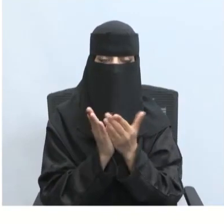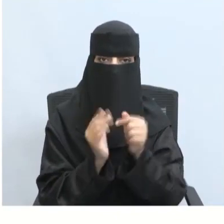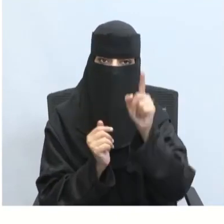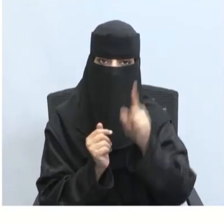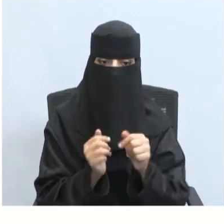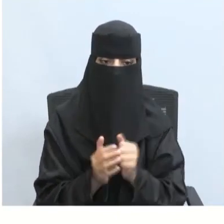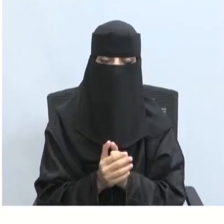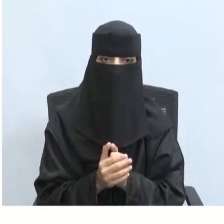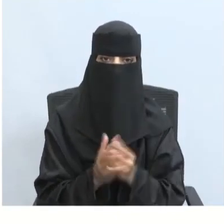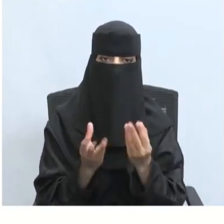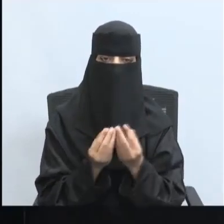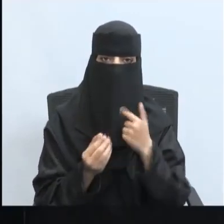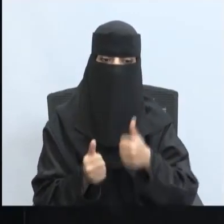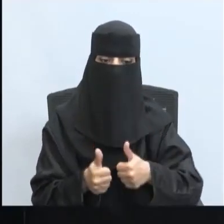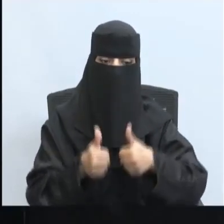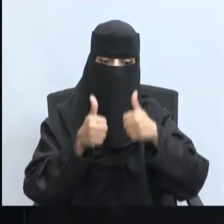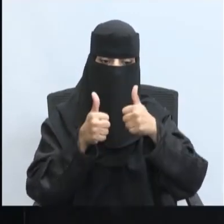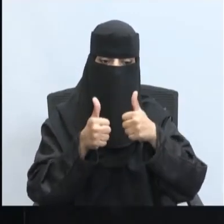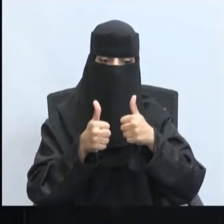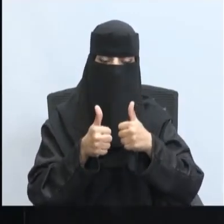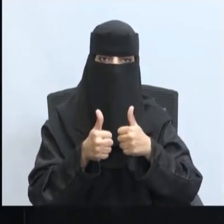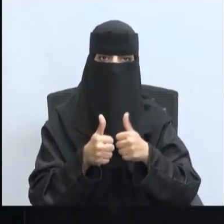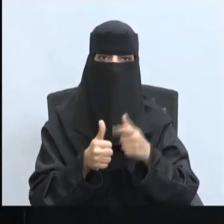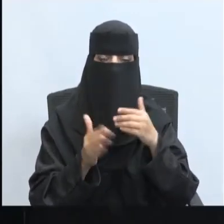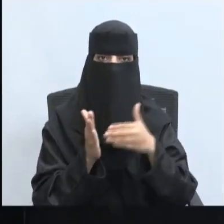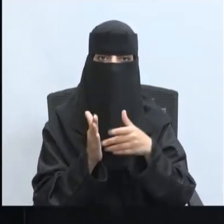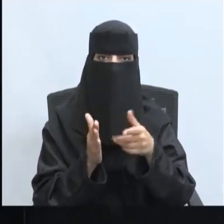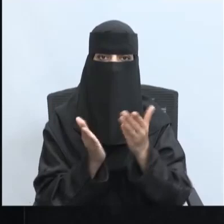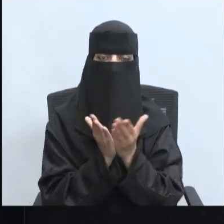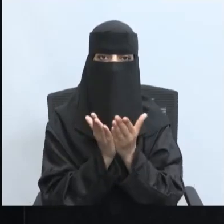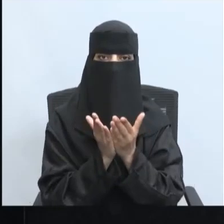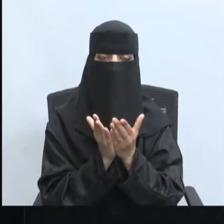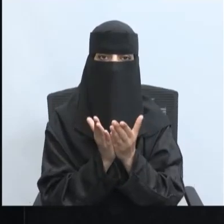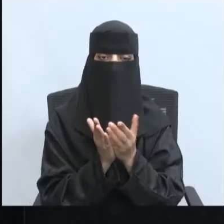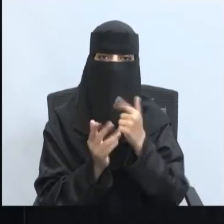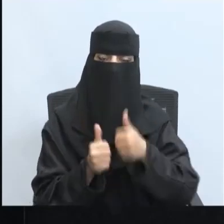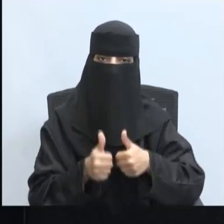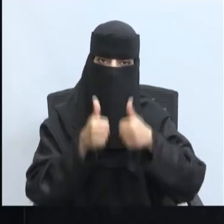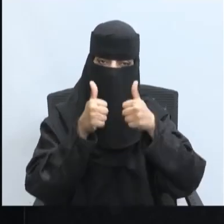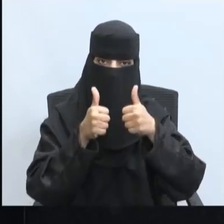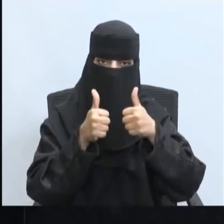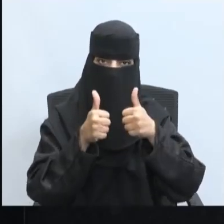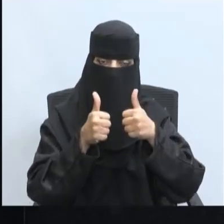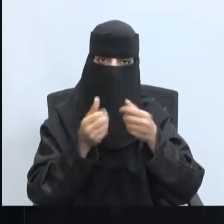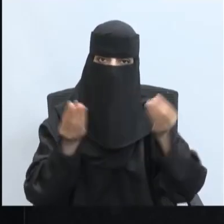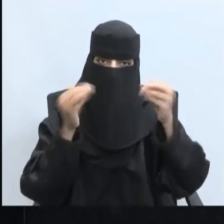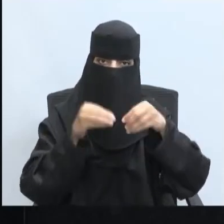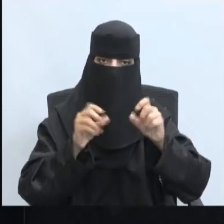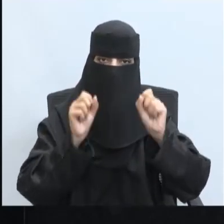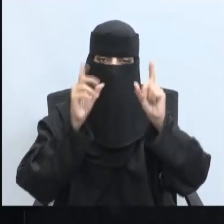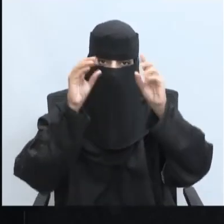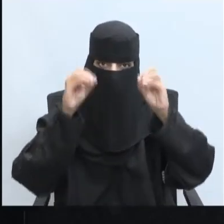لهذا اليوم مع تمنياتنا لكم اذا وصلنا الى ختام درسنا لهذا اليوم مع تمنياتنا لكم بمزيد من